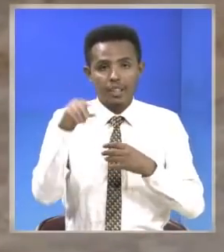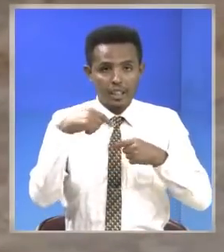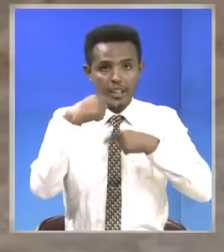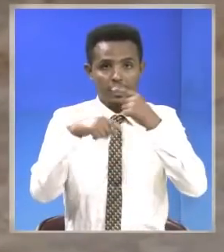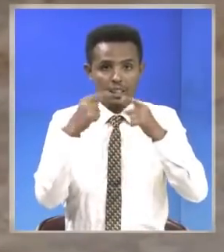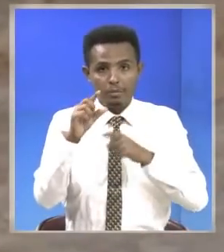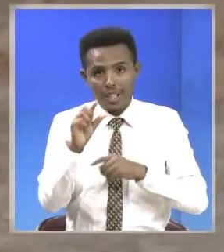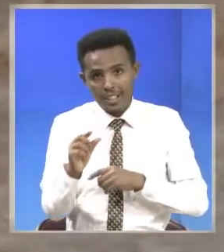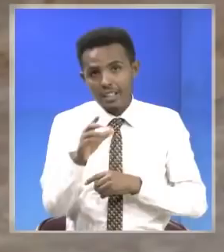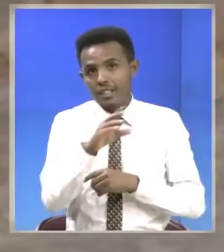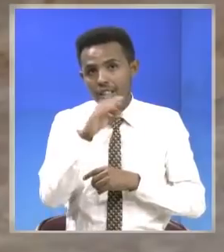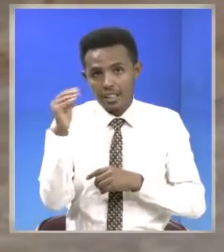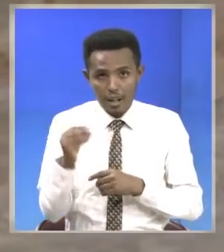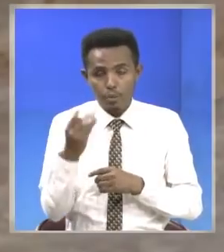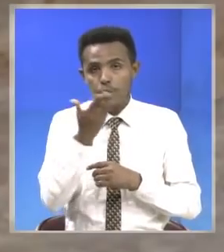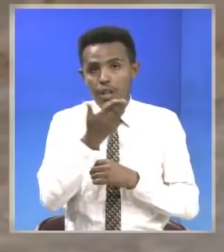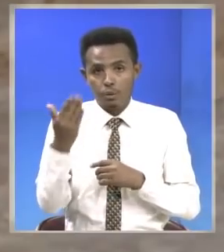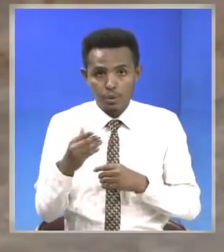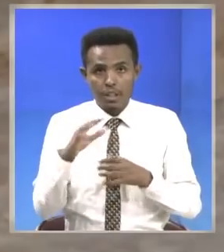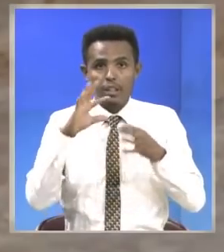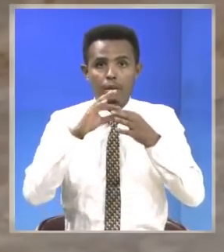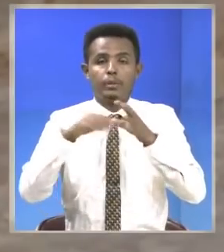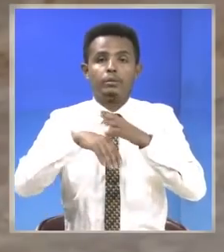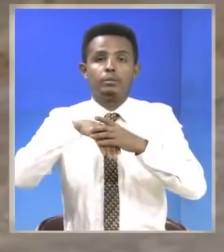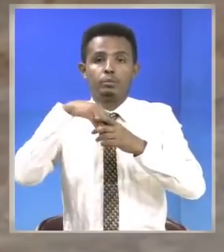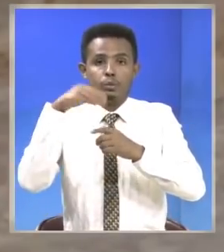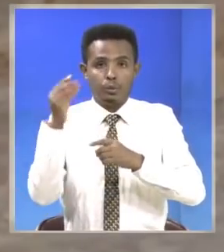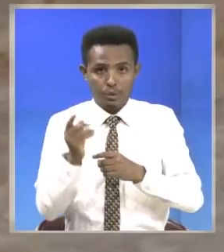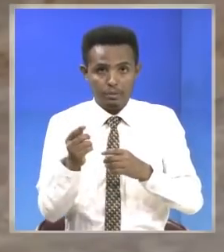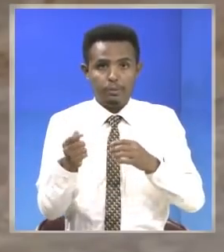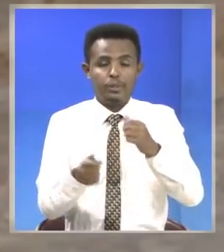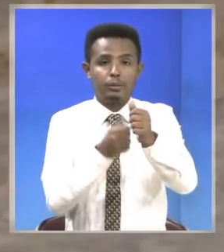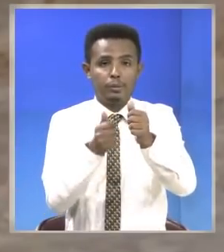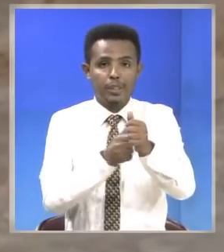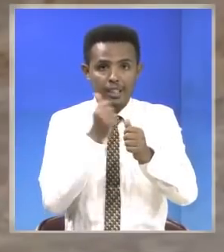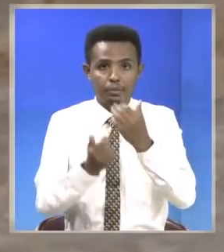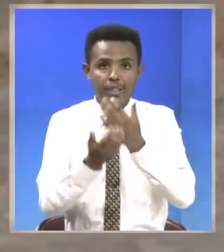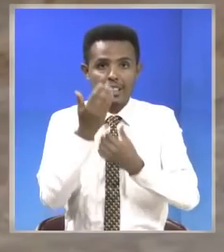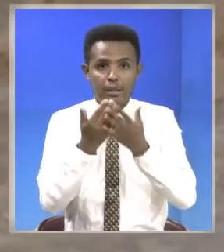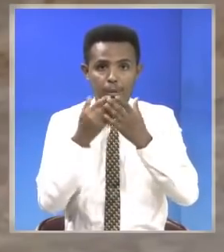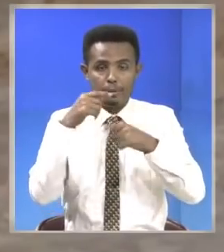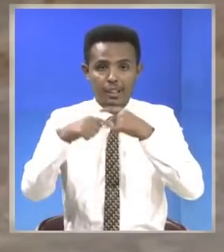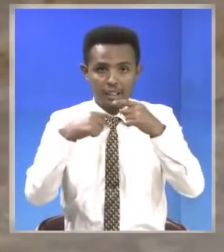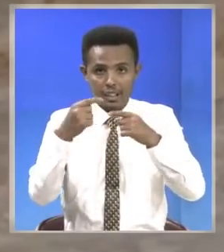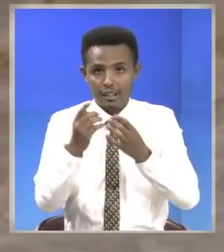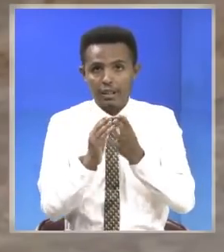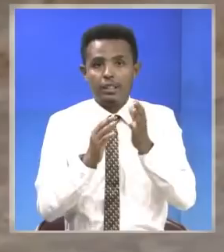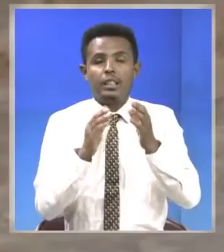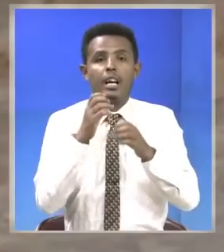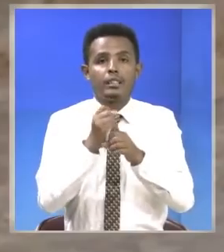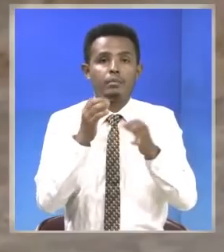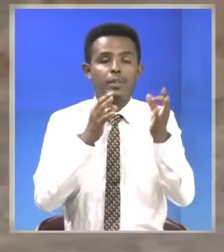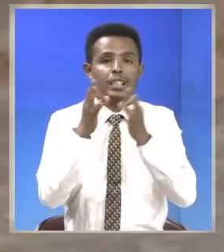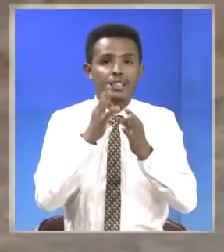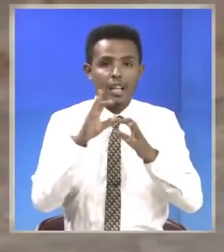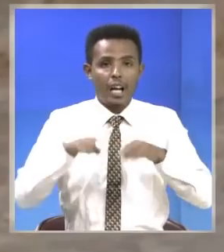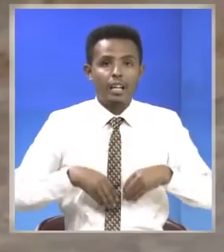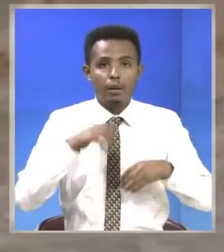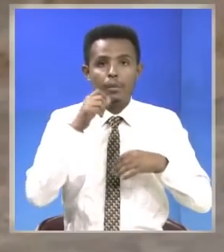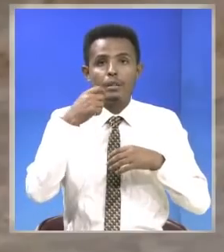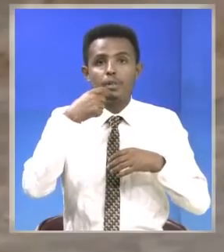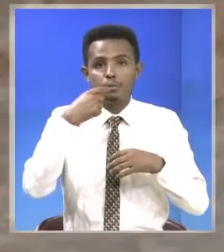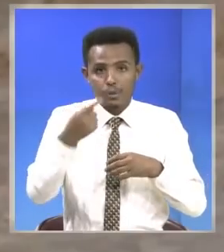የሚያሳንስና ጉዳዩን ከህብረቱ የሚያወጣ ስትል በመከተል እንዲሁም ምክክር የተደረገባቸውን ጉዳዮች የያዘ መግለጫ አንቀበልም በማለት ድርድሩ